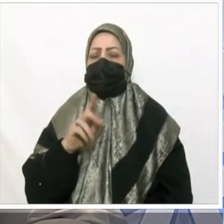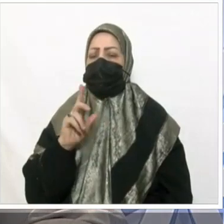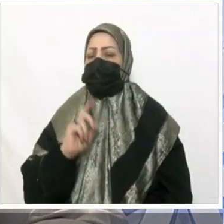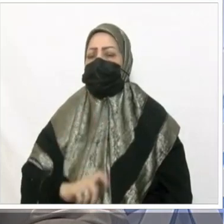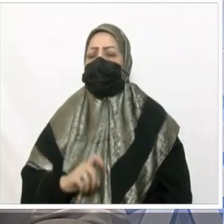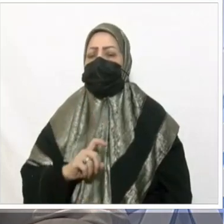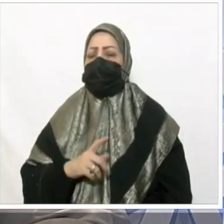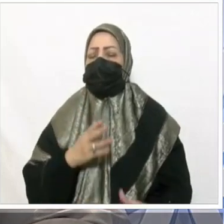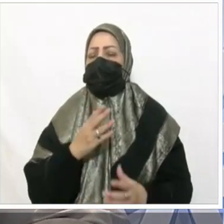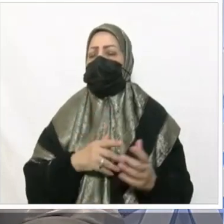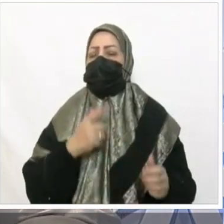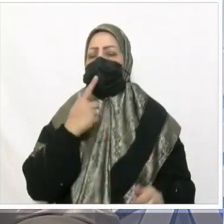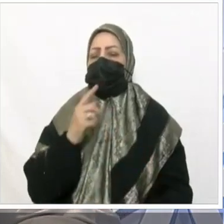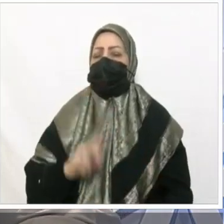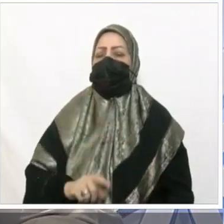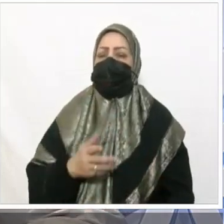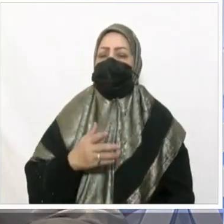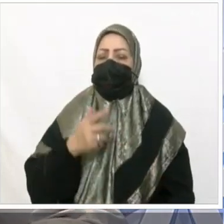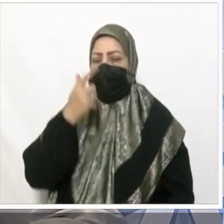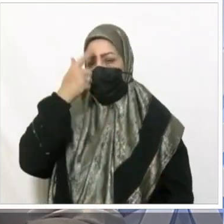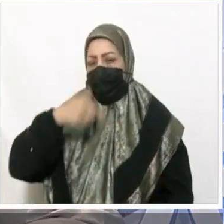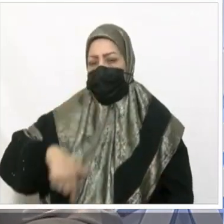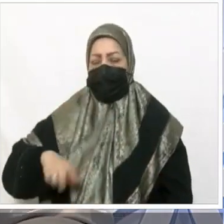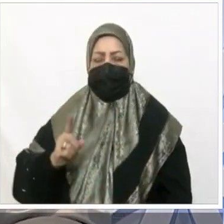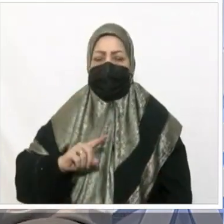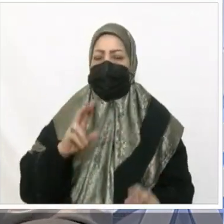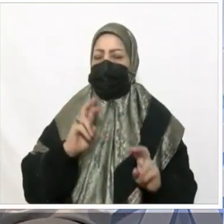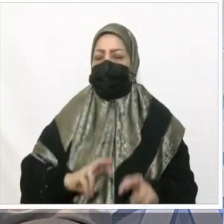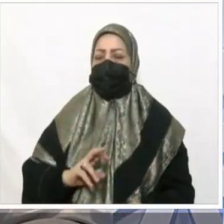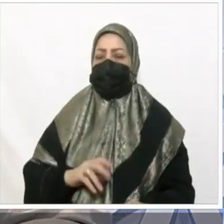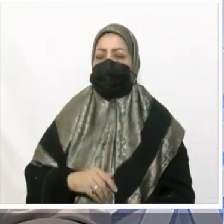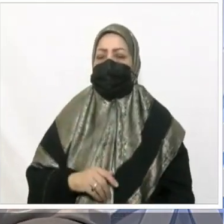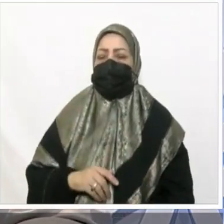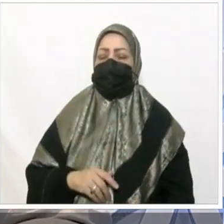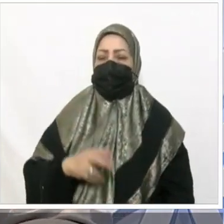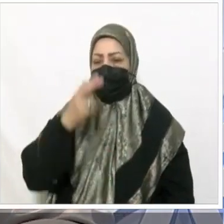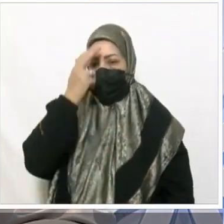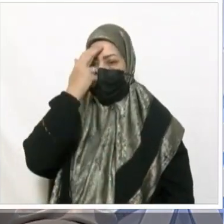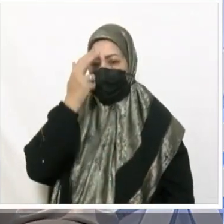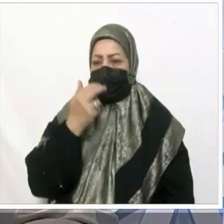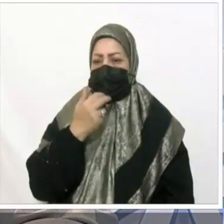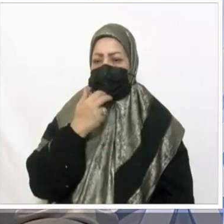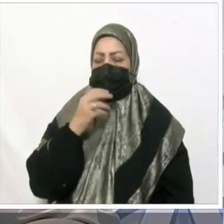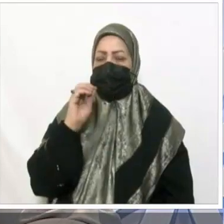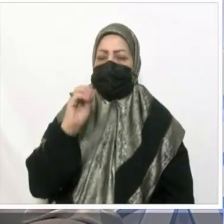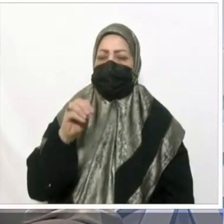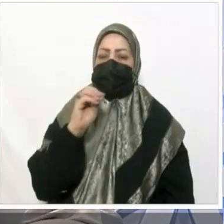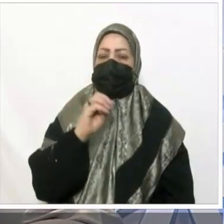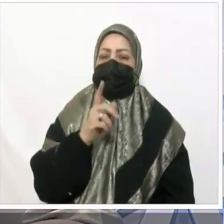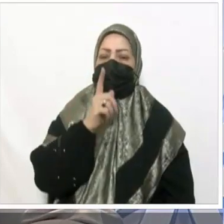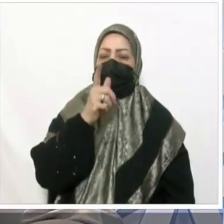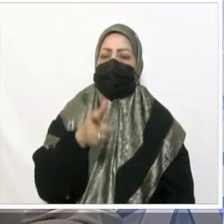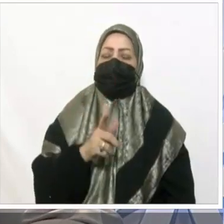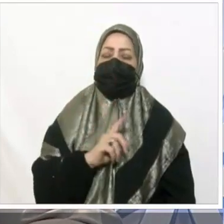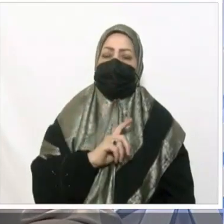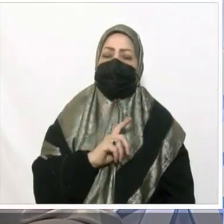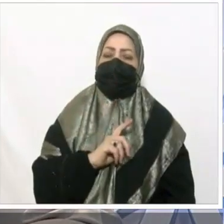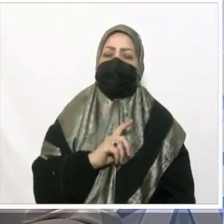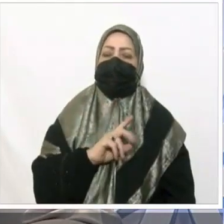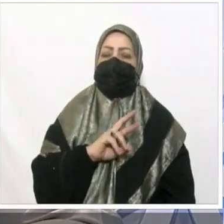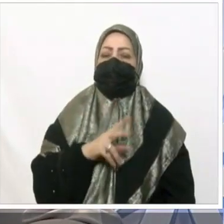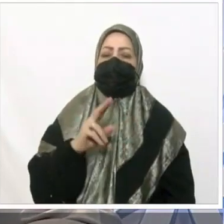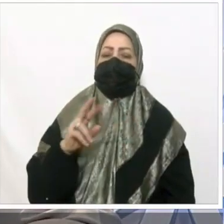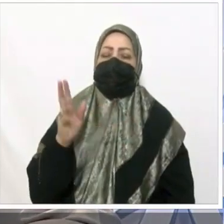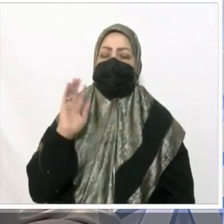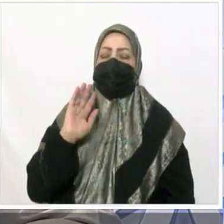ويسمون الدورات باسم دورة الإمام مالك ودورة أصبغ ودورة أشهب ودورة ابن عبد الحكم، لا تلتفت لذلك.